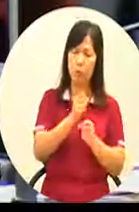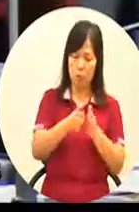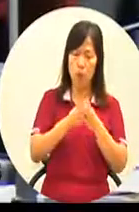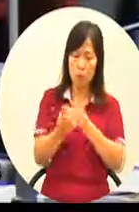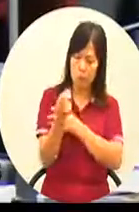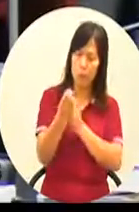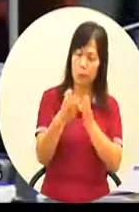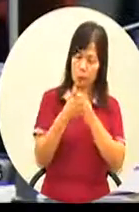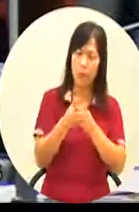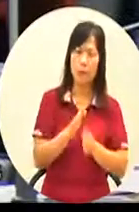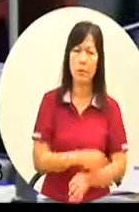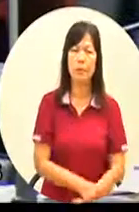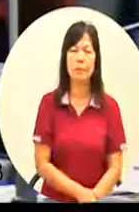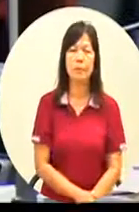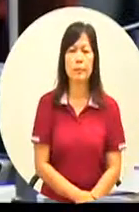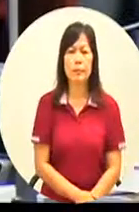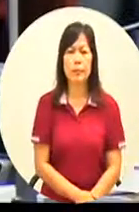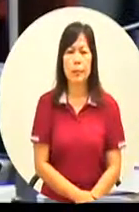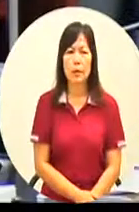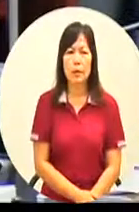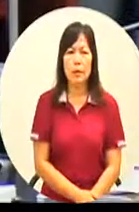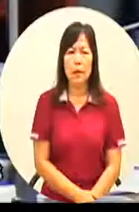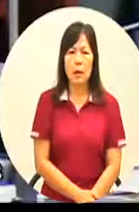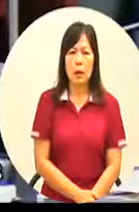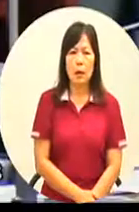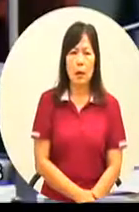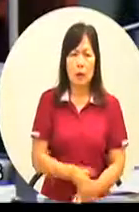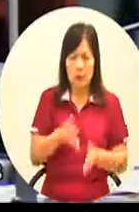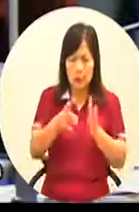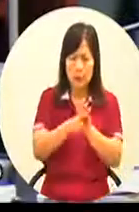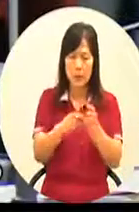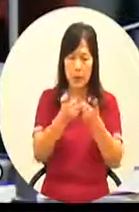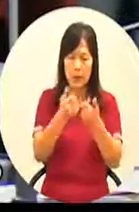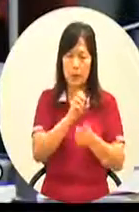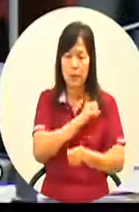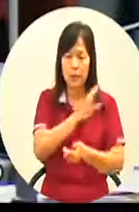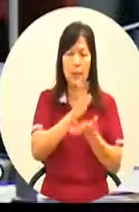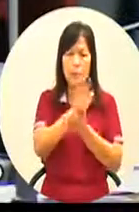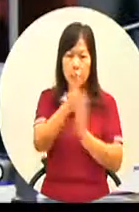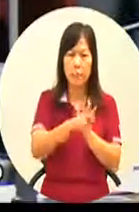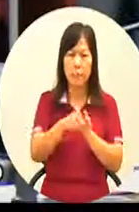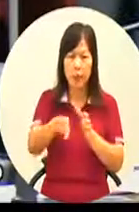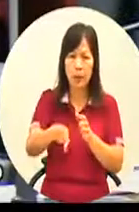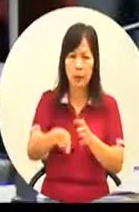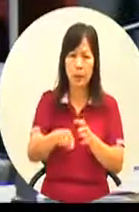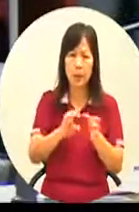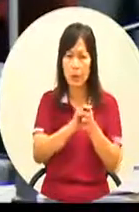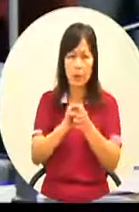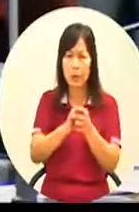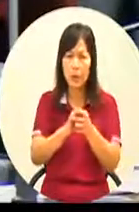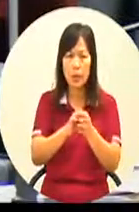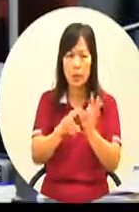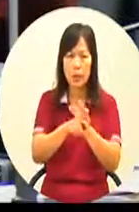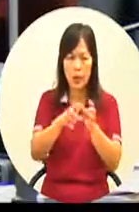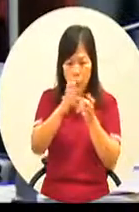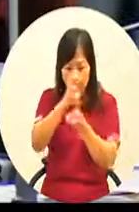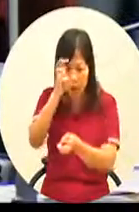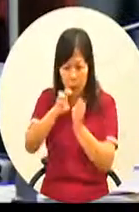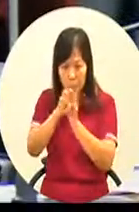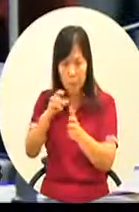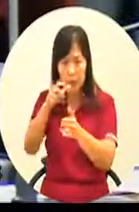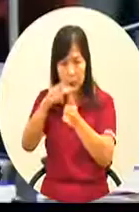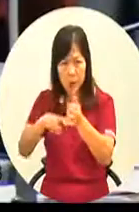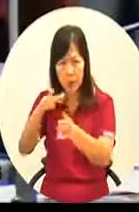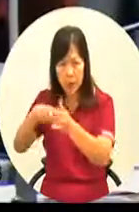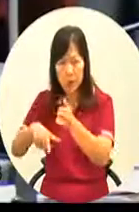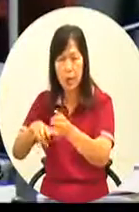的吼。所以针对遮吼。啊，会后吼，咱处长，你甲这个分析个案以外，